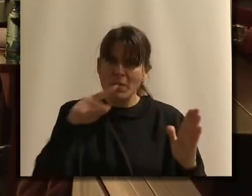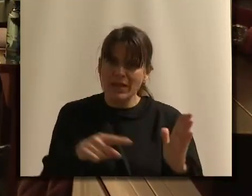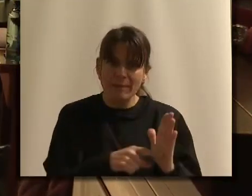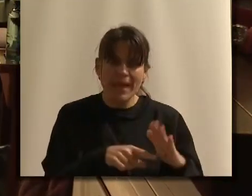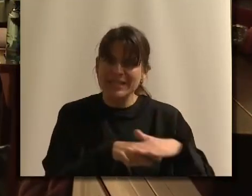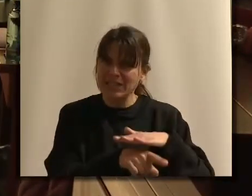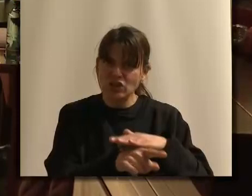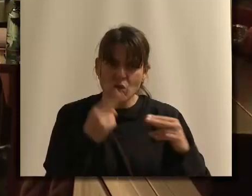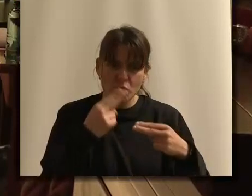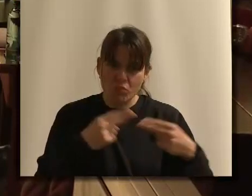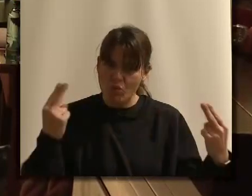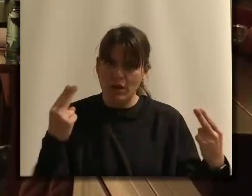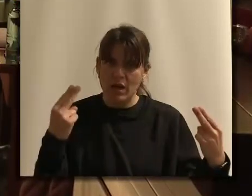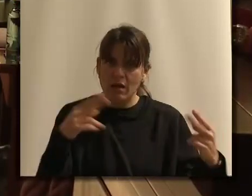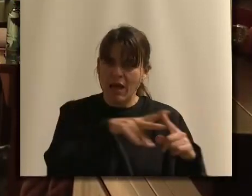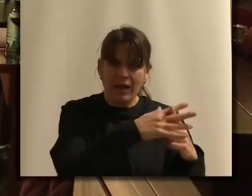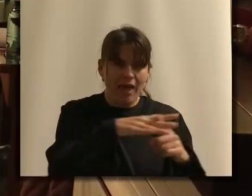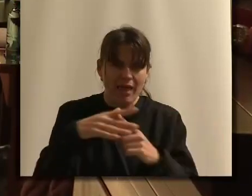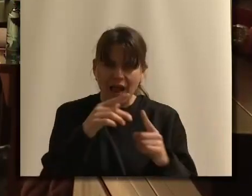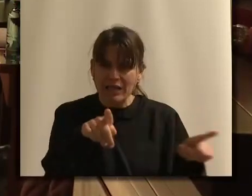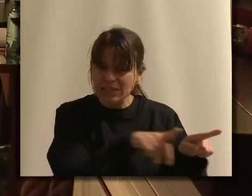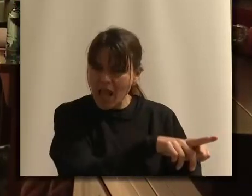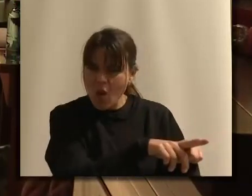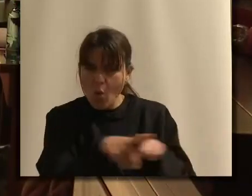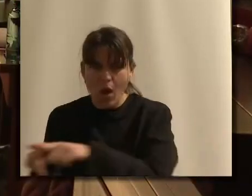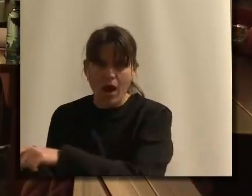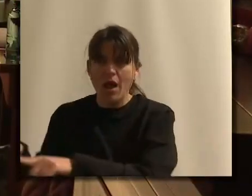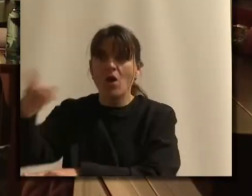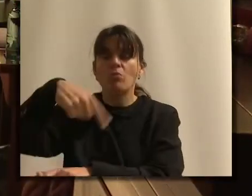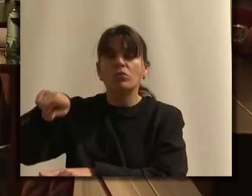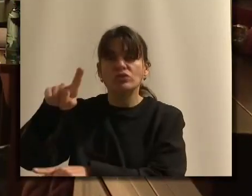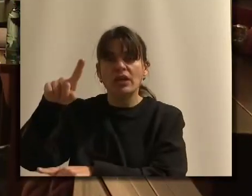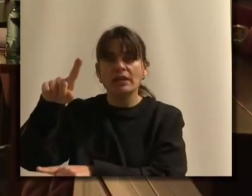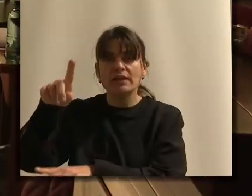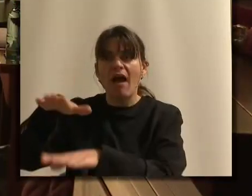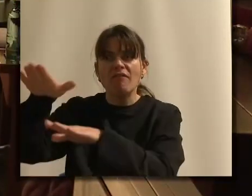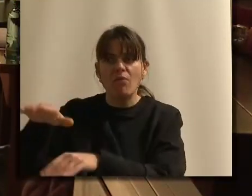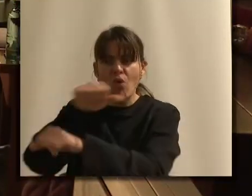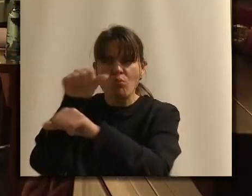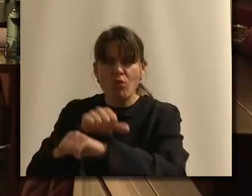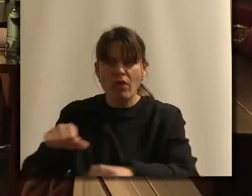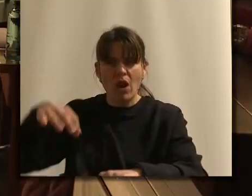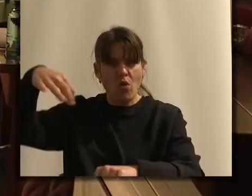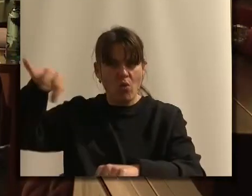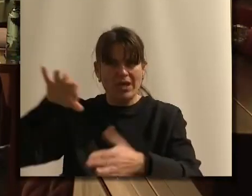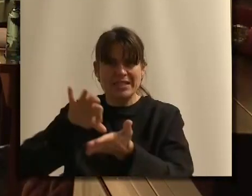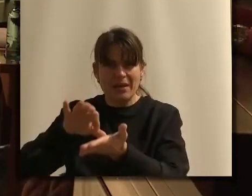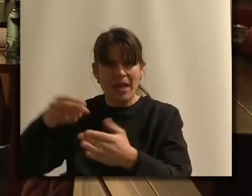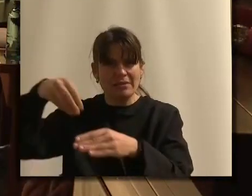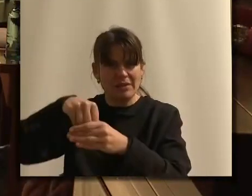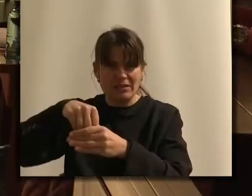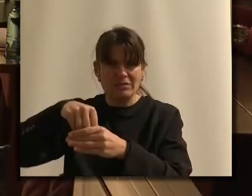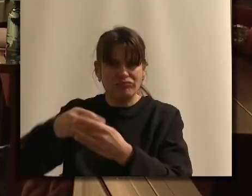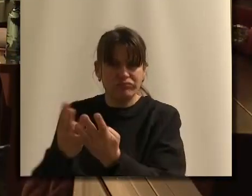pública independentment de cada cas, vostès creuen en un model únic d'integrar tots els serveis a l'administració i crear